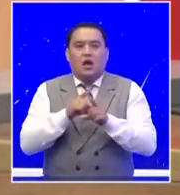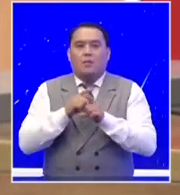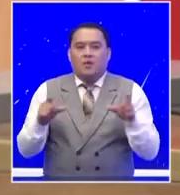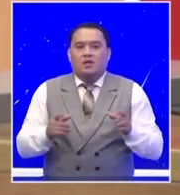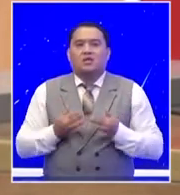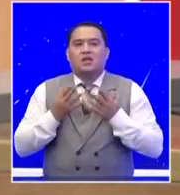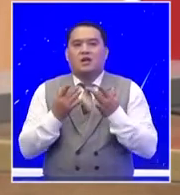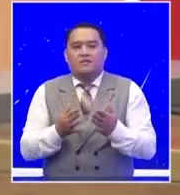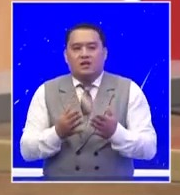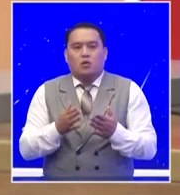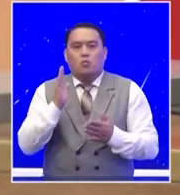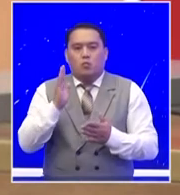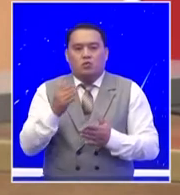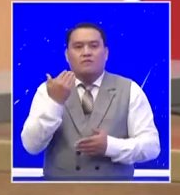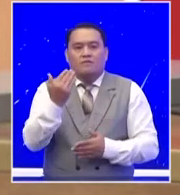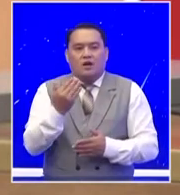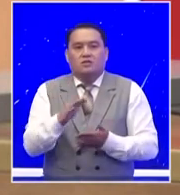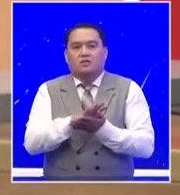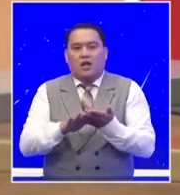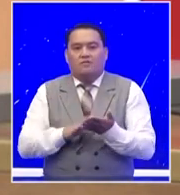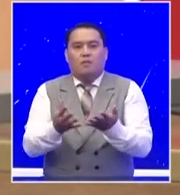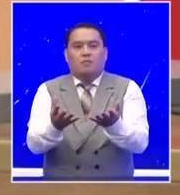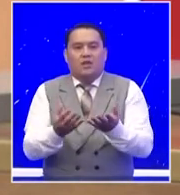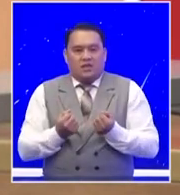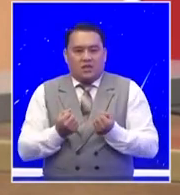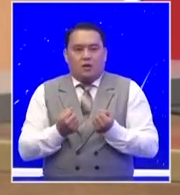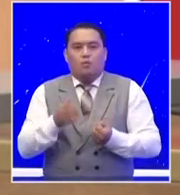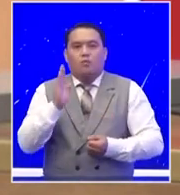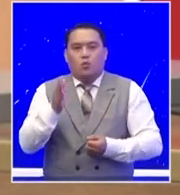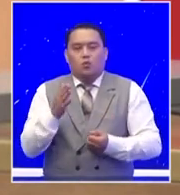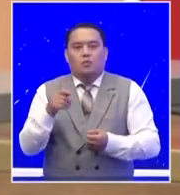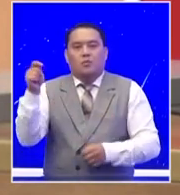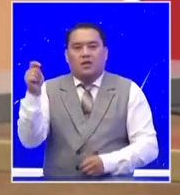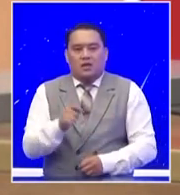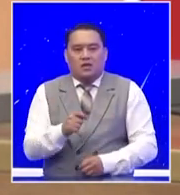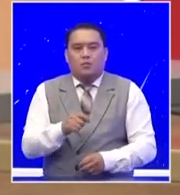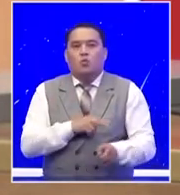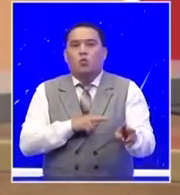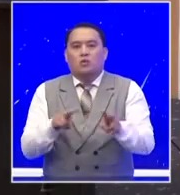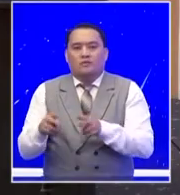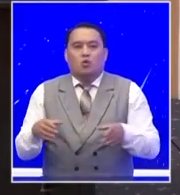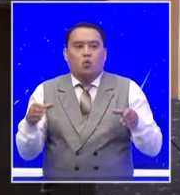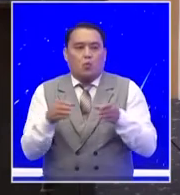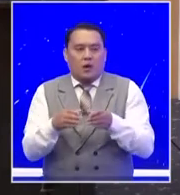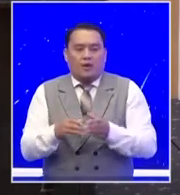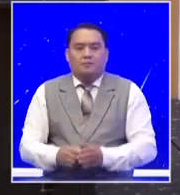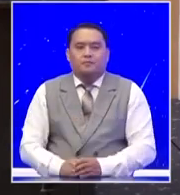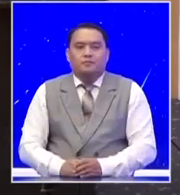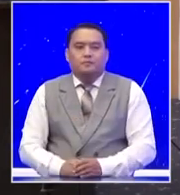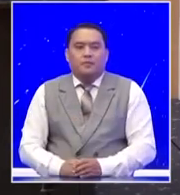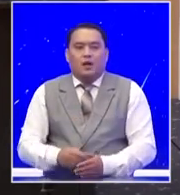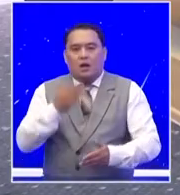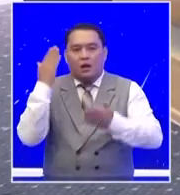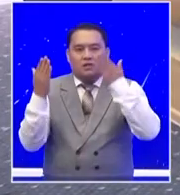который требует выезда, у него будет стоять ваша заявка принята, ожидайте приезд мониторинговой группы. Что касается развлечений, о